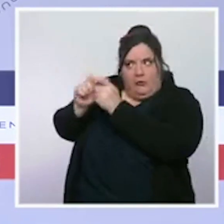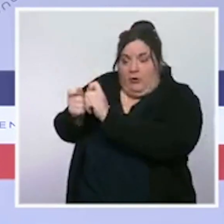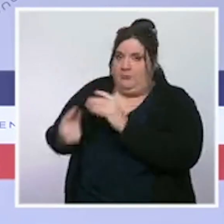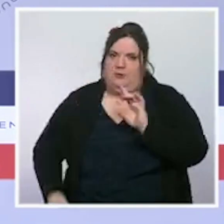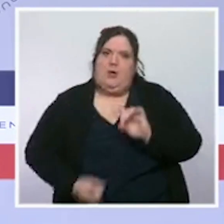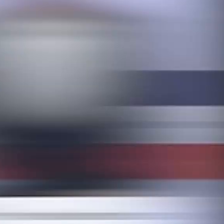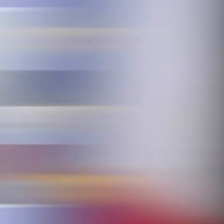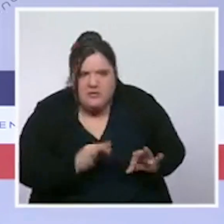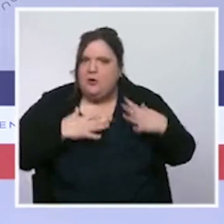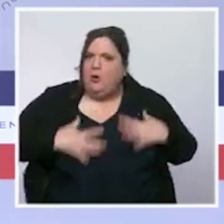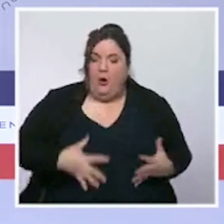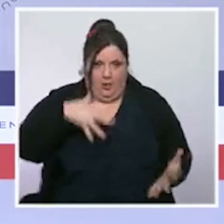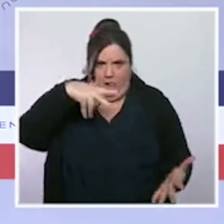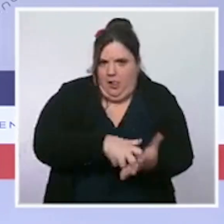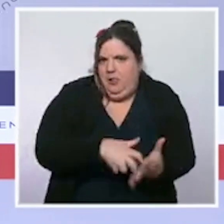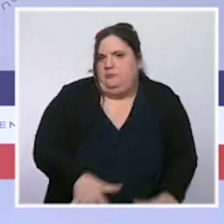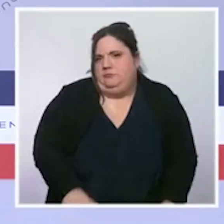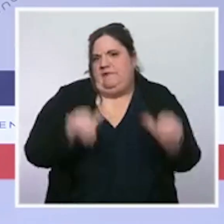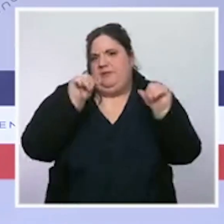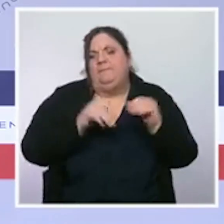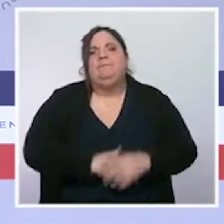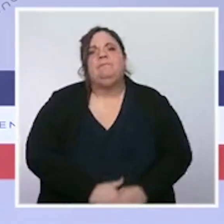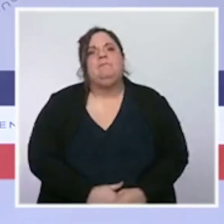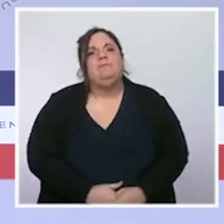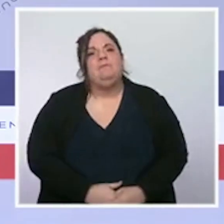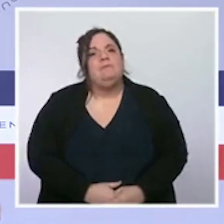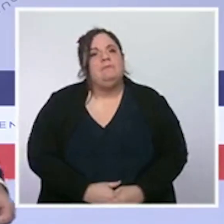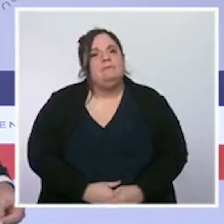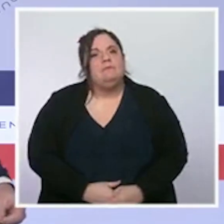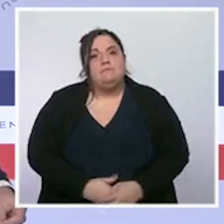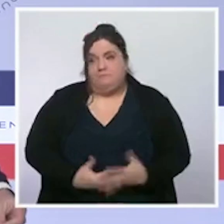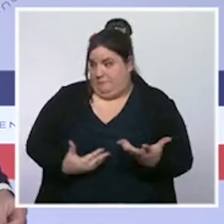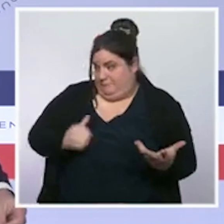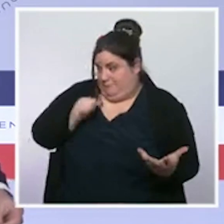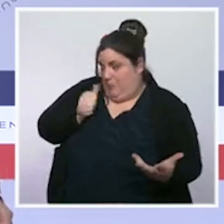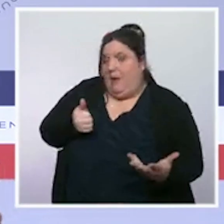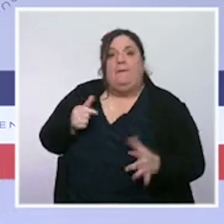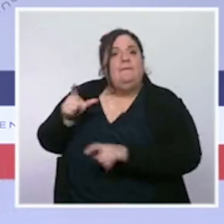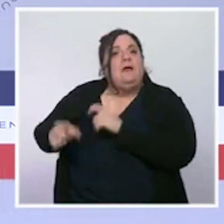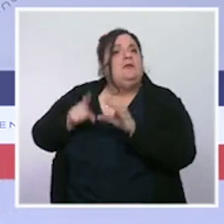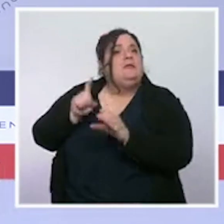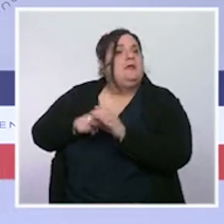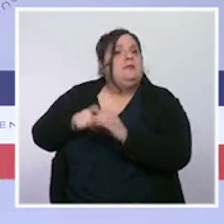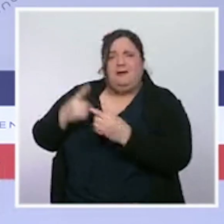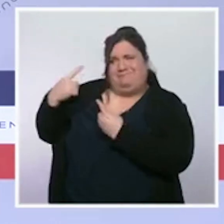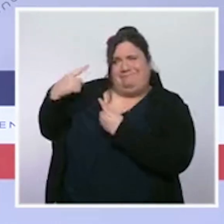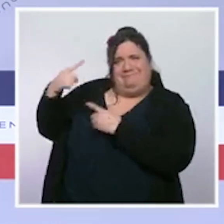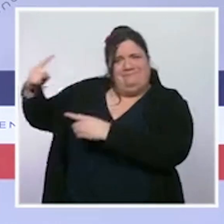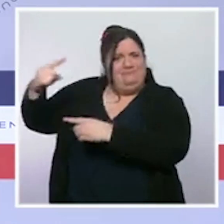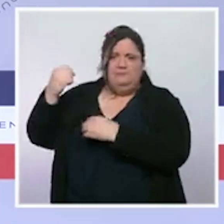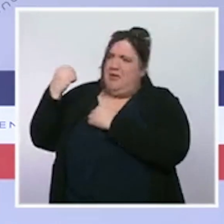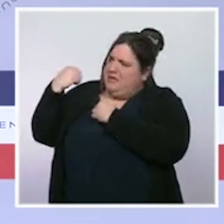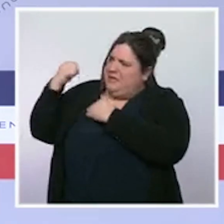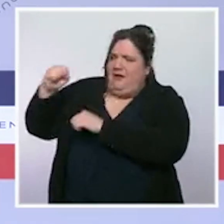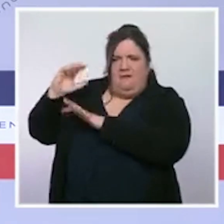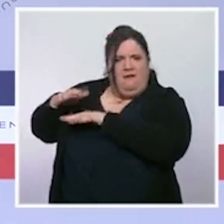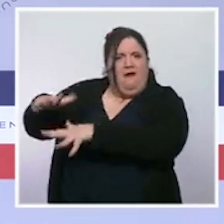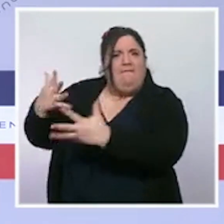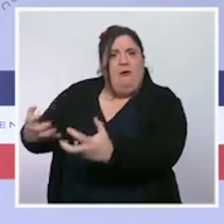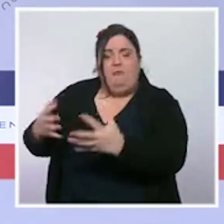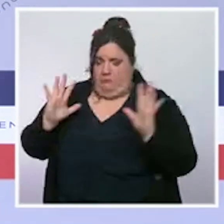regrettable et étonnant. Demain, une journée de mobilisation à l'appel des syndicats aura lieu. C'est un mouvement qui correspond à une expression